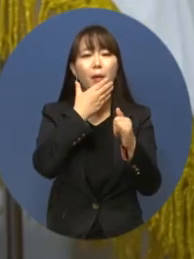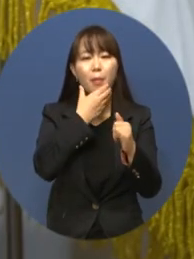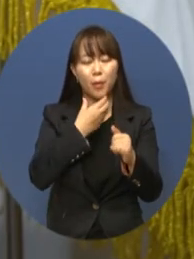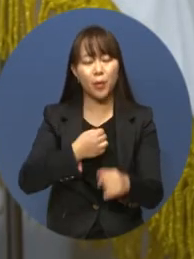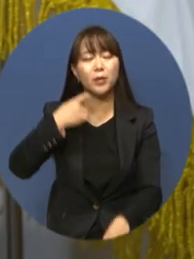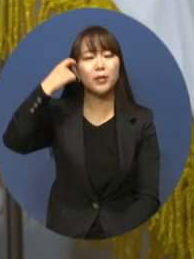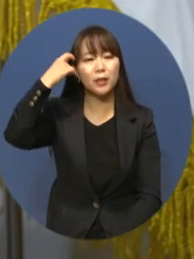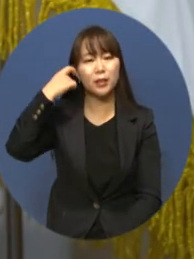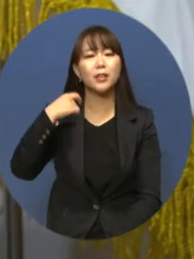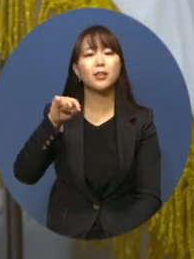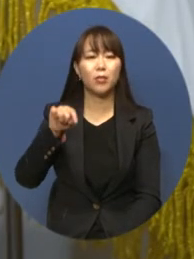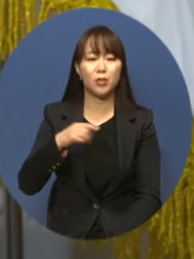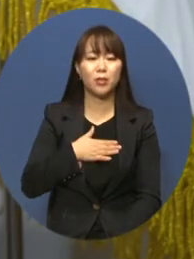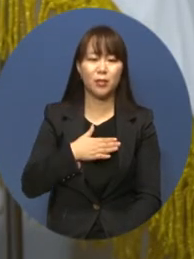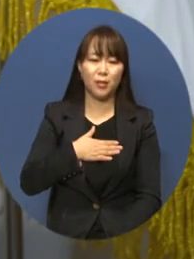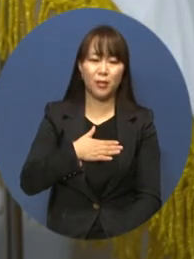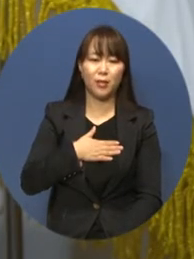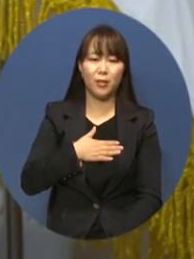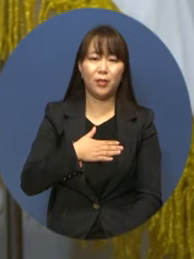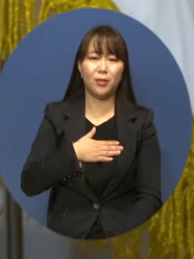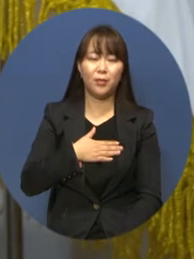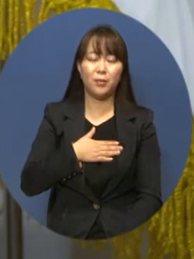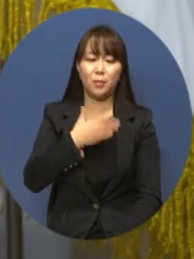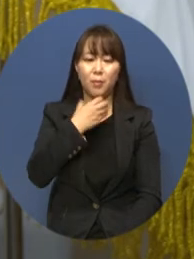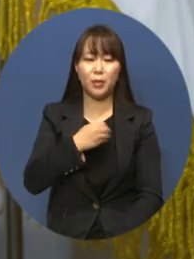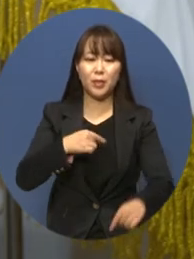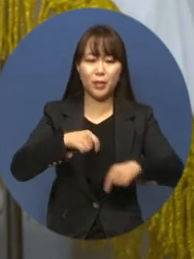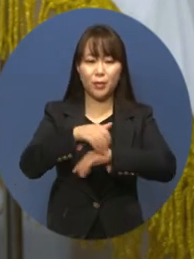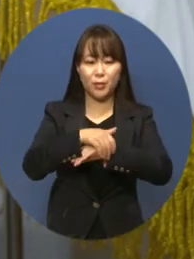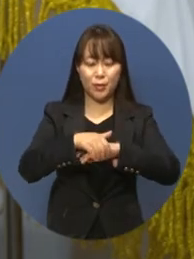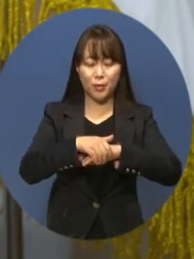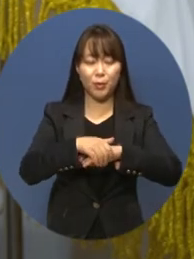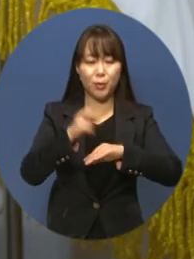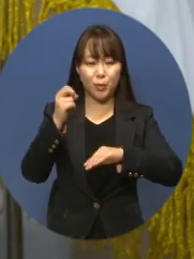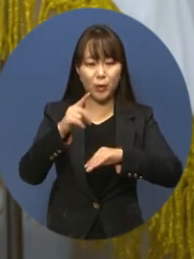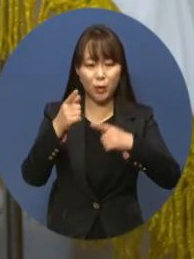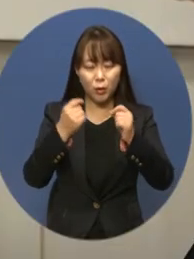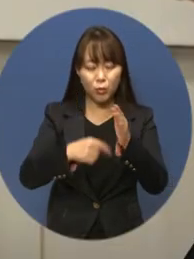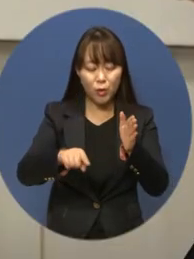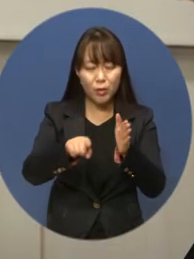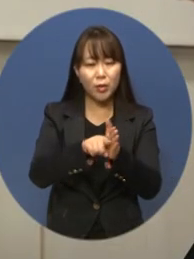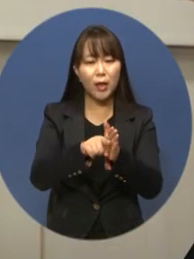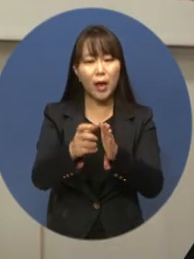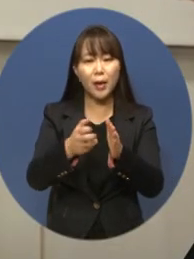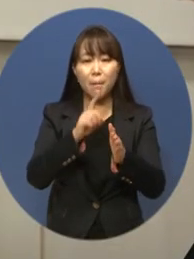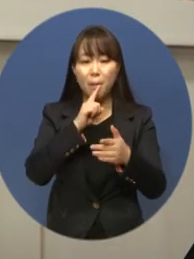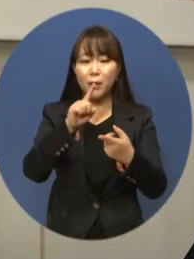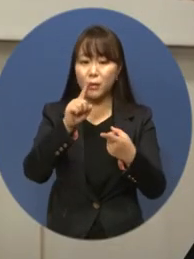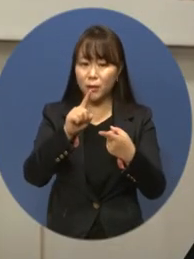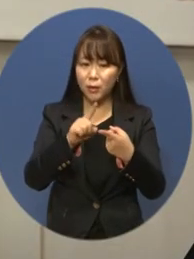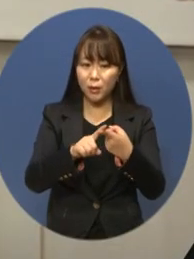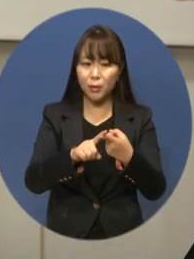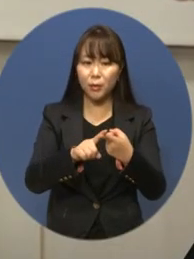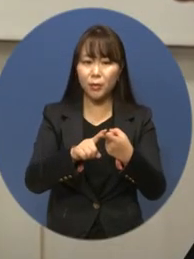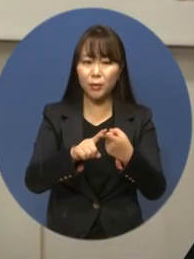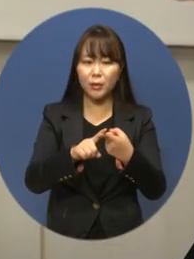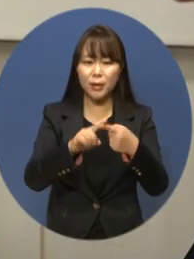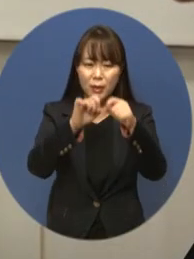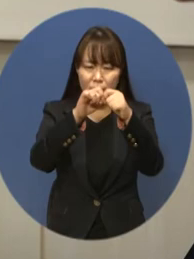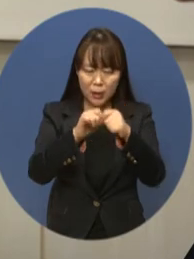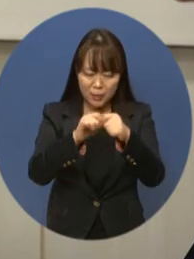행복을 느끼게 하는 게 저의 복지 정책이고요. 또 그렇게 하기 위해서 아까 조금 전에 말씀드린